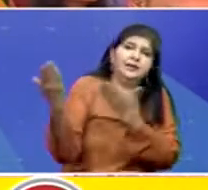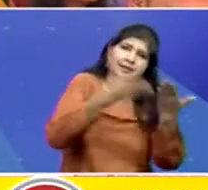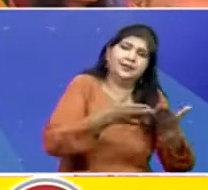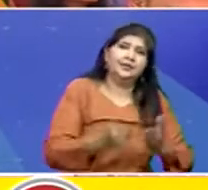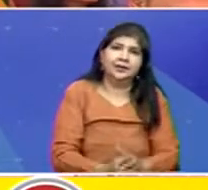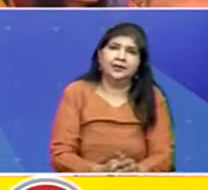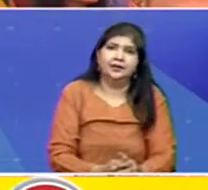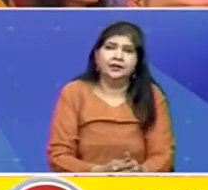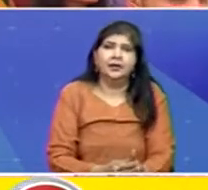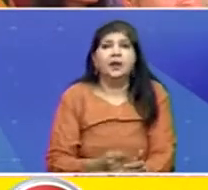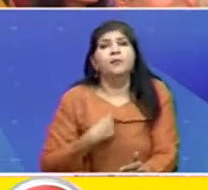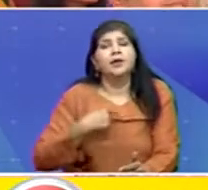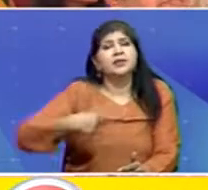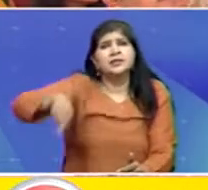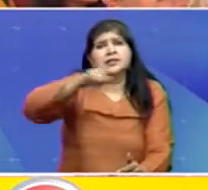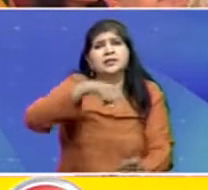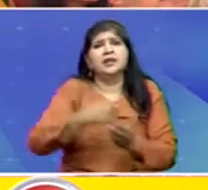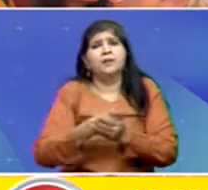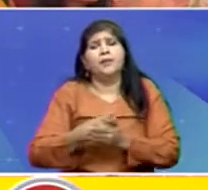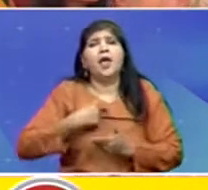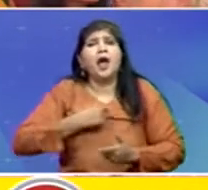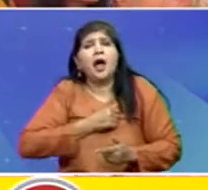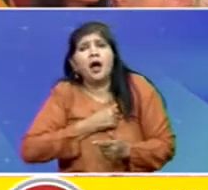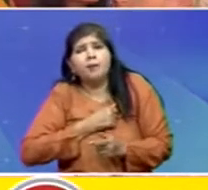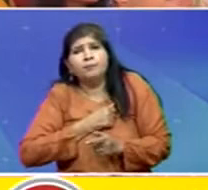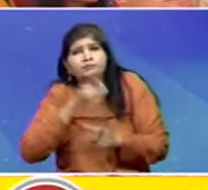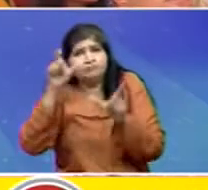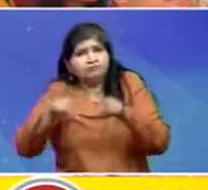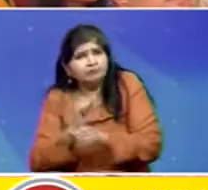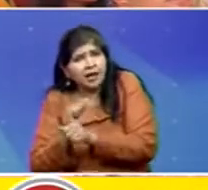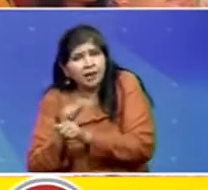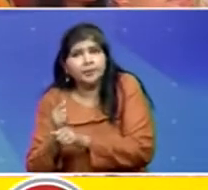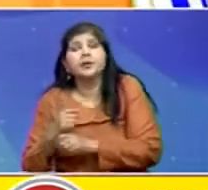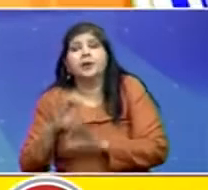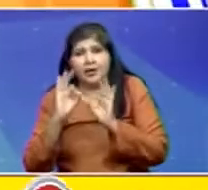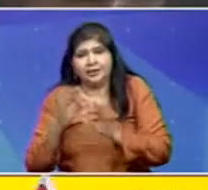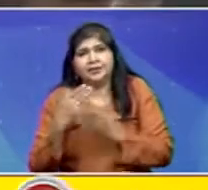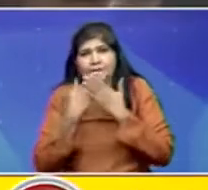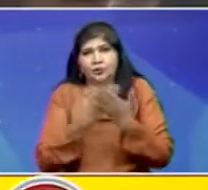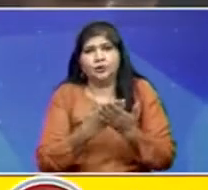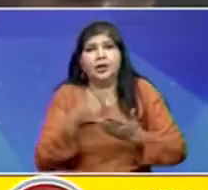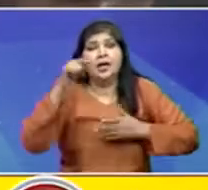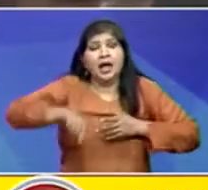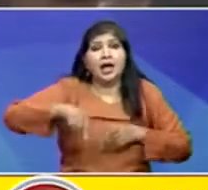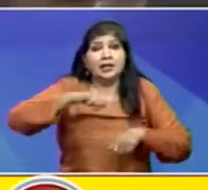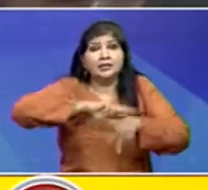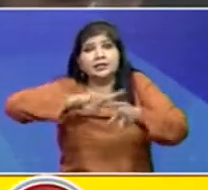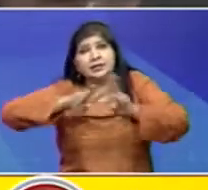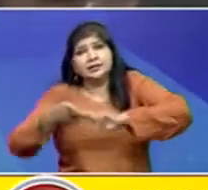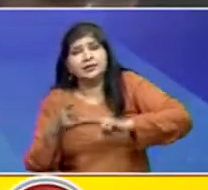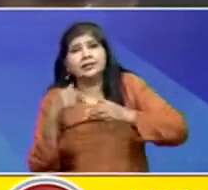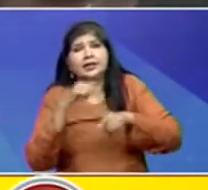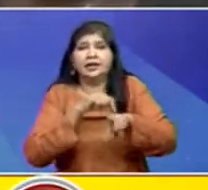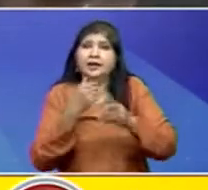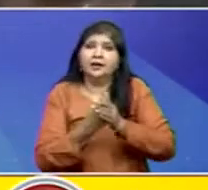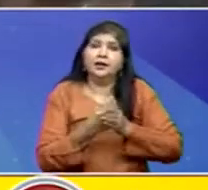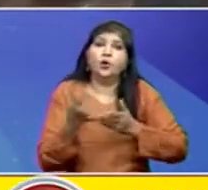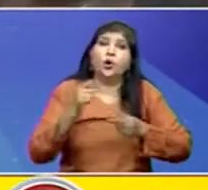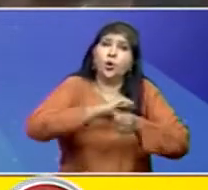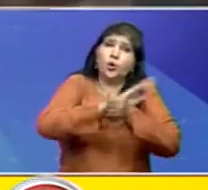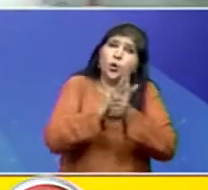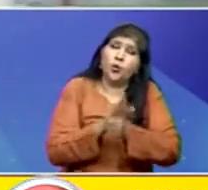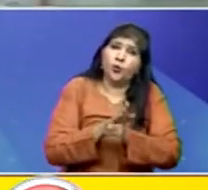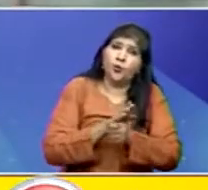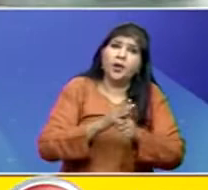मैं ऐसे सभी नीजी प्रयासों की भी सरहाना करता हूँ आज बदलते हुए समय में और कोवीड